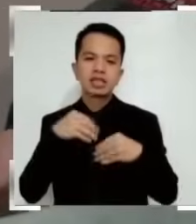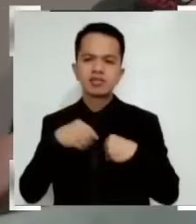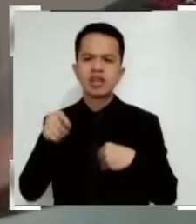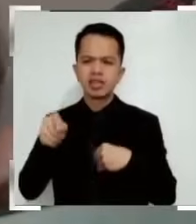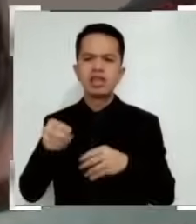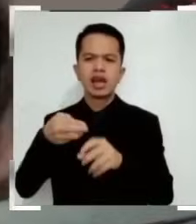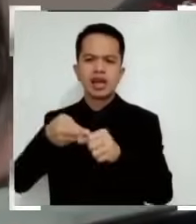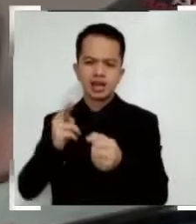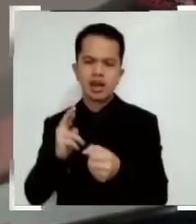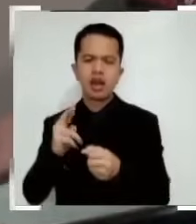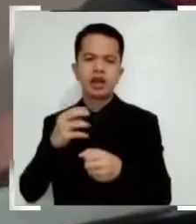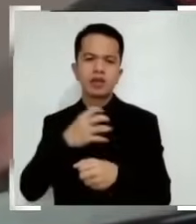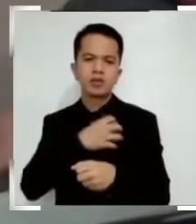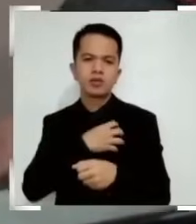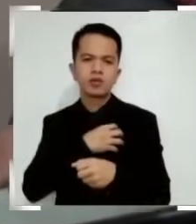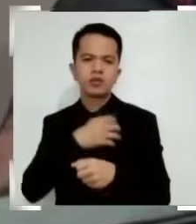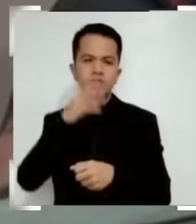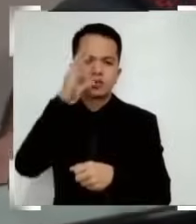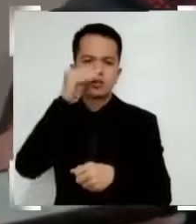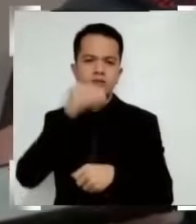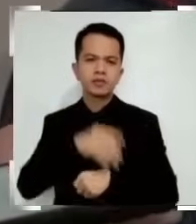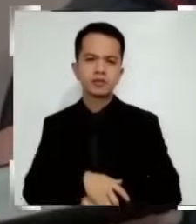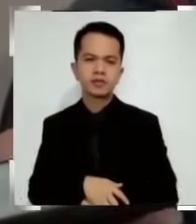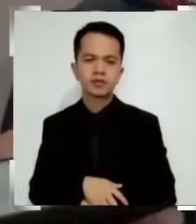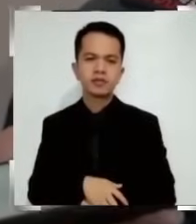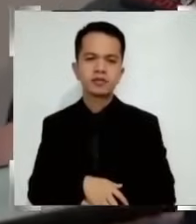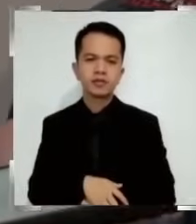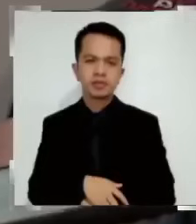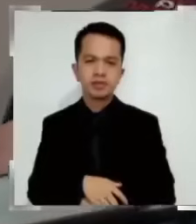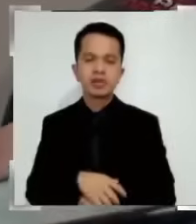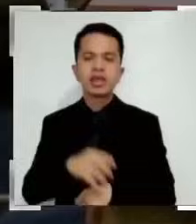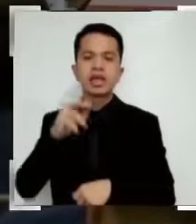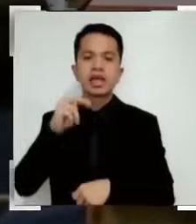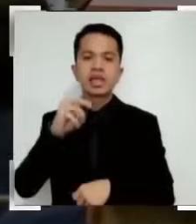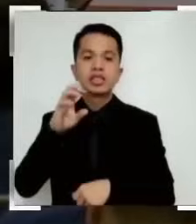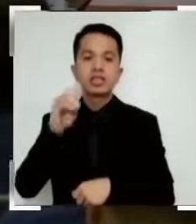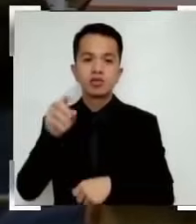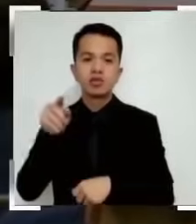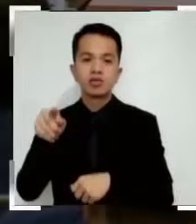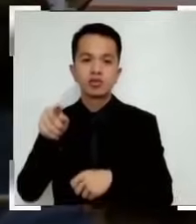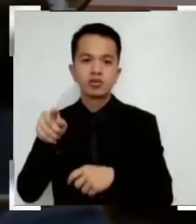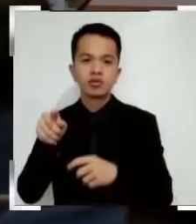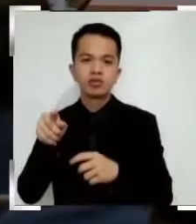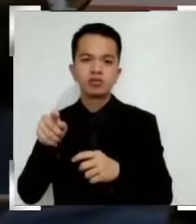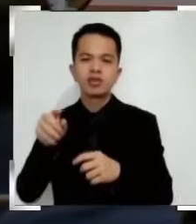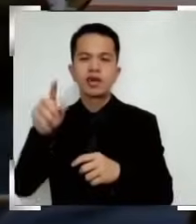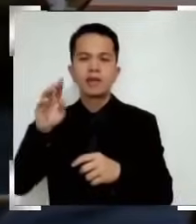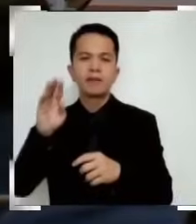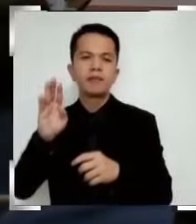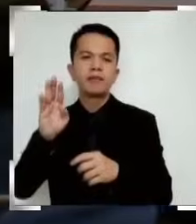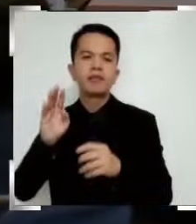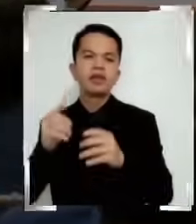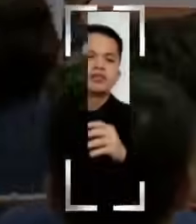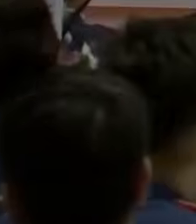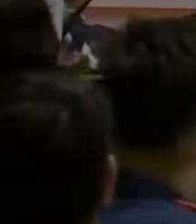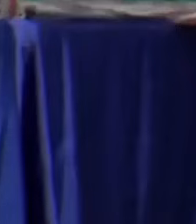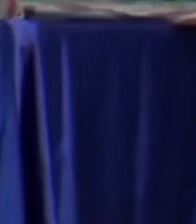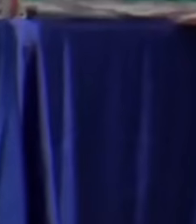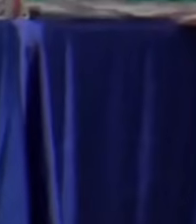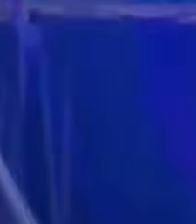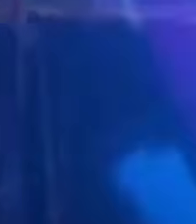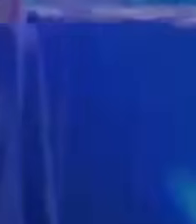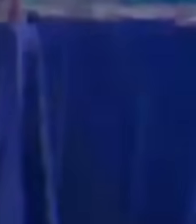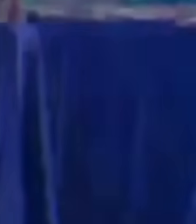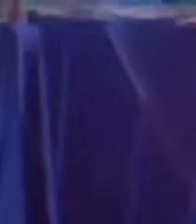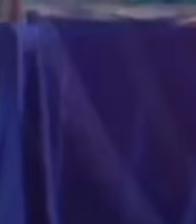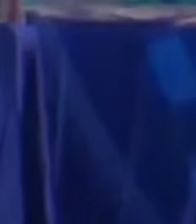dismissed policeman. NCO, way below my salary grade. Para sa GMA Integrated News, ako si Jun Veneracion, ang